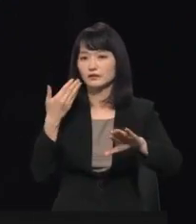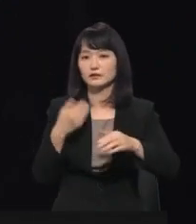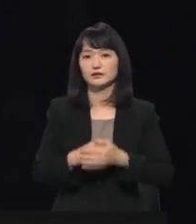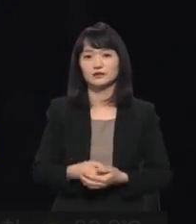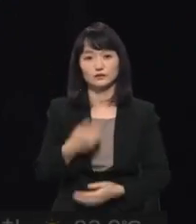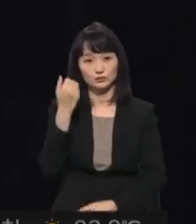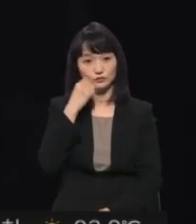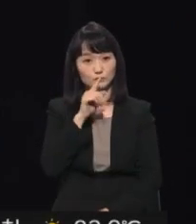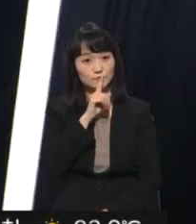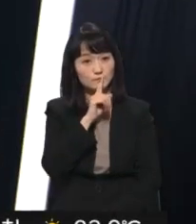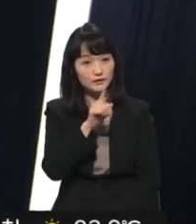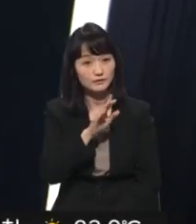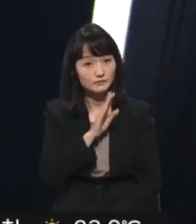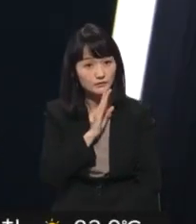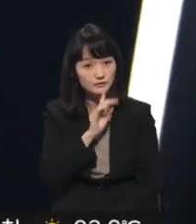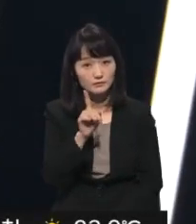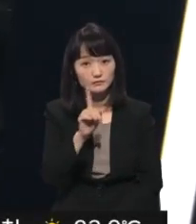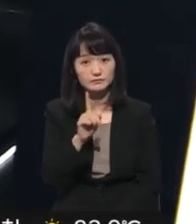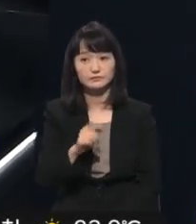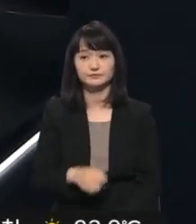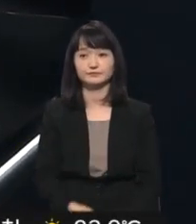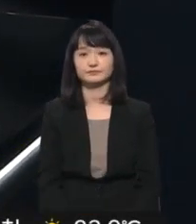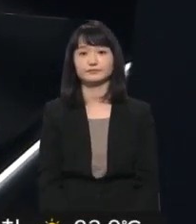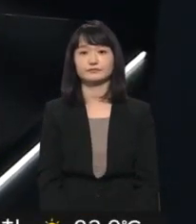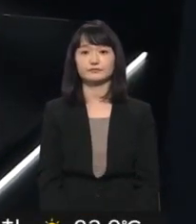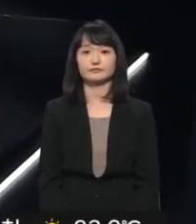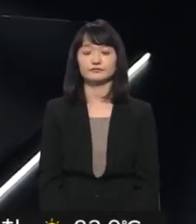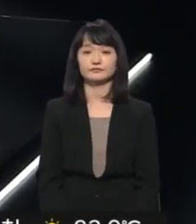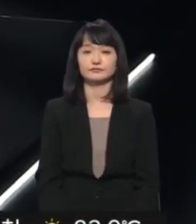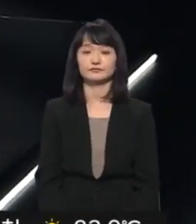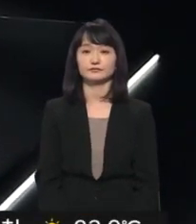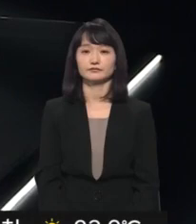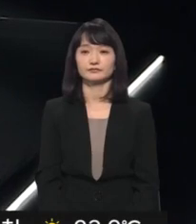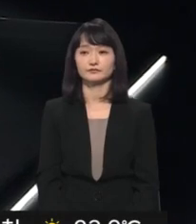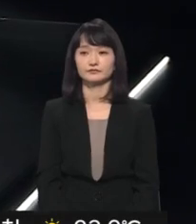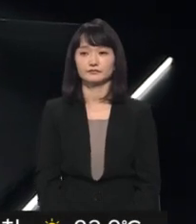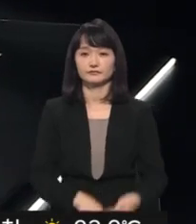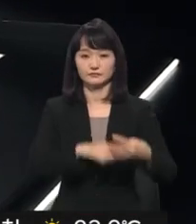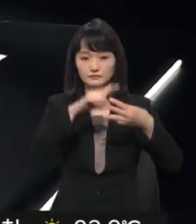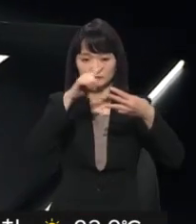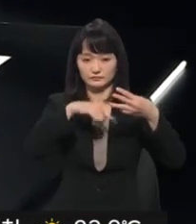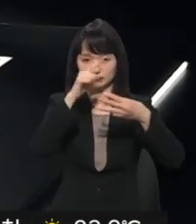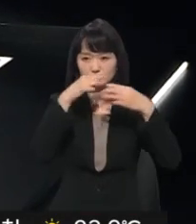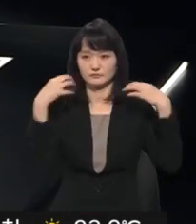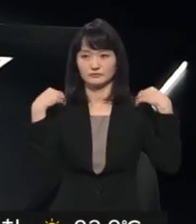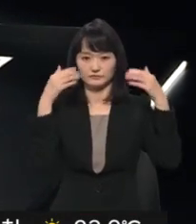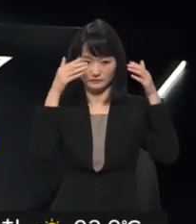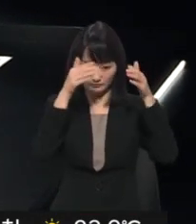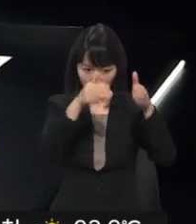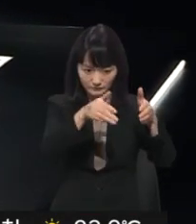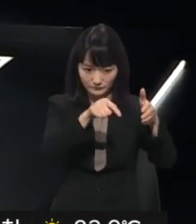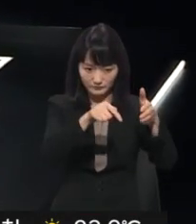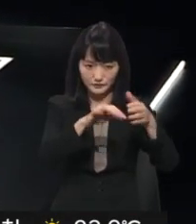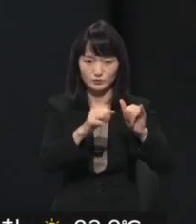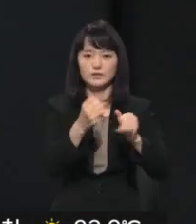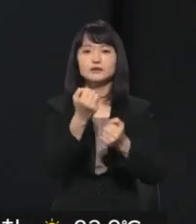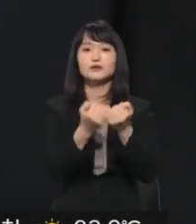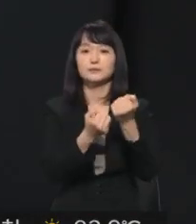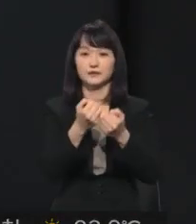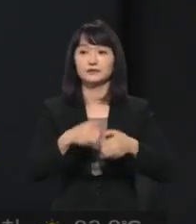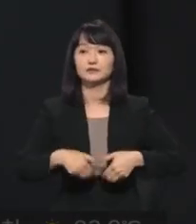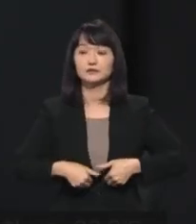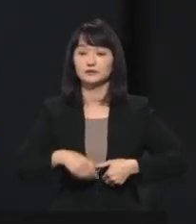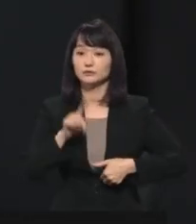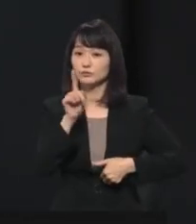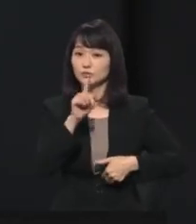더 맞다고 신이 먼저 추세에서 인데 저는 이 마을의 이거 여기에 있어서는 그 윤석이 정부가 방향에 대해서 국민들에게 설명해 줄 필요가 있다고 생각합니다